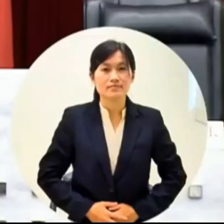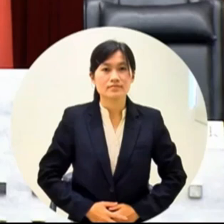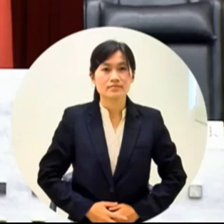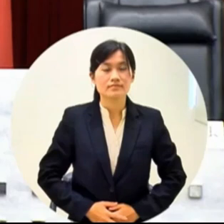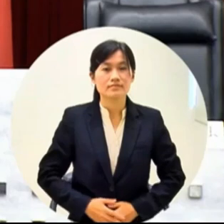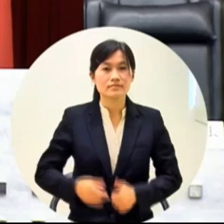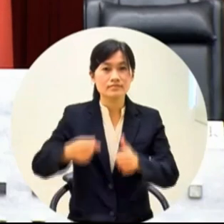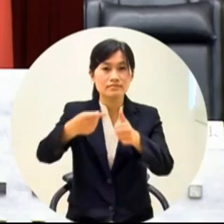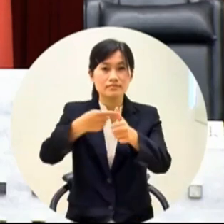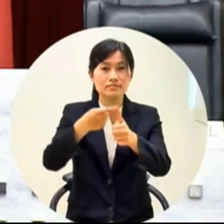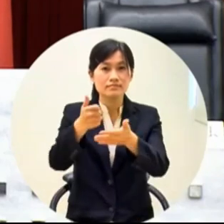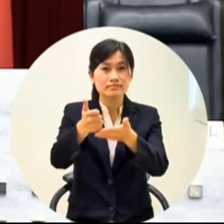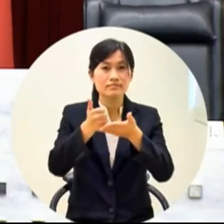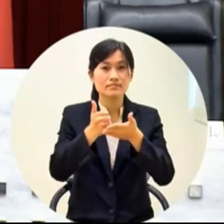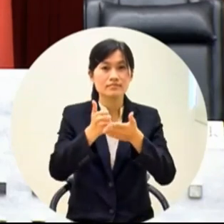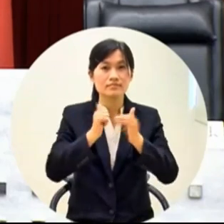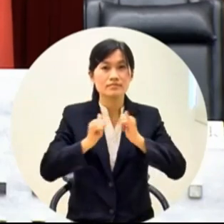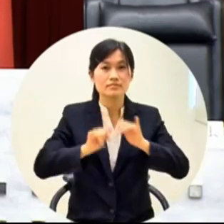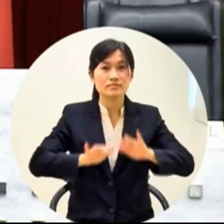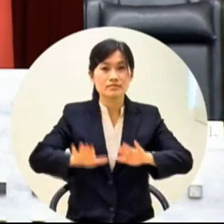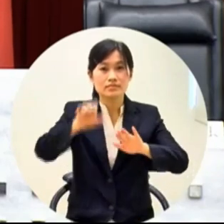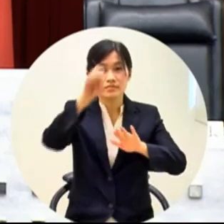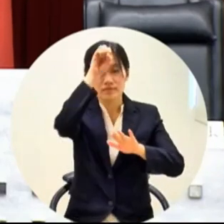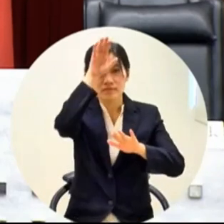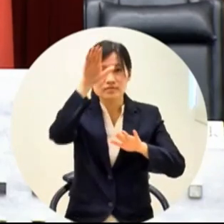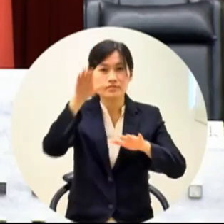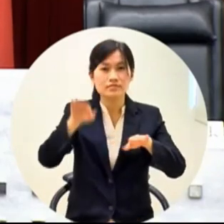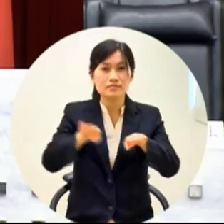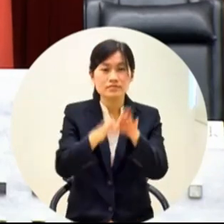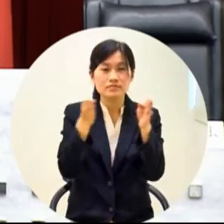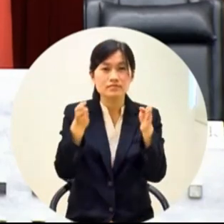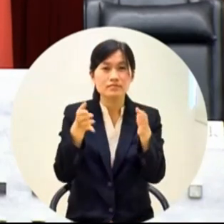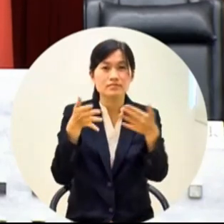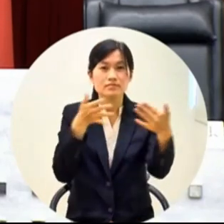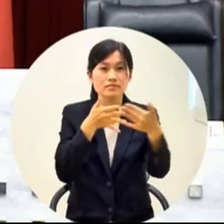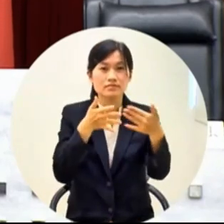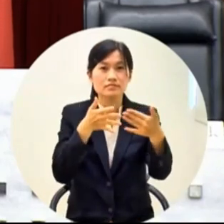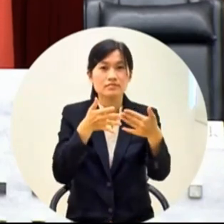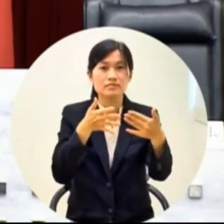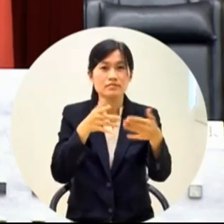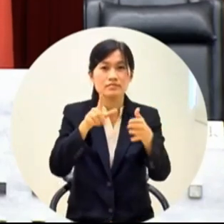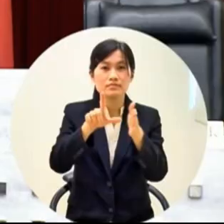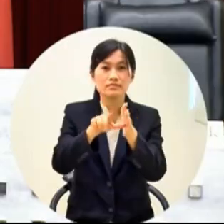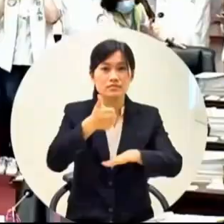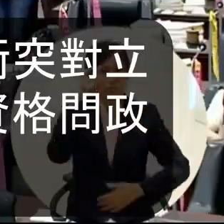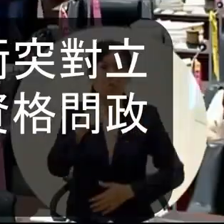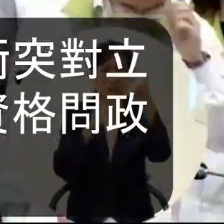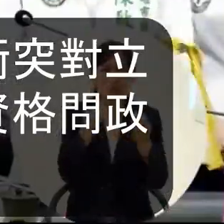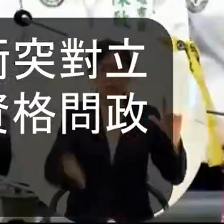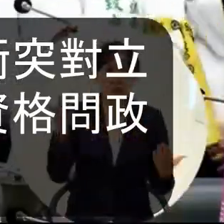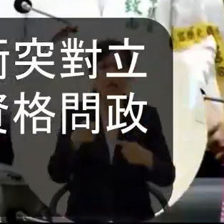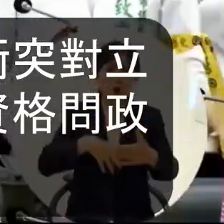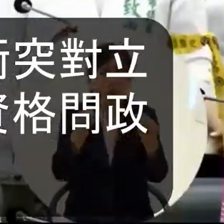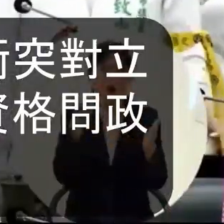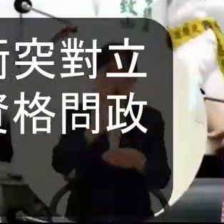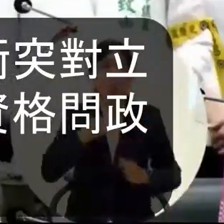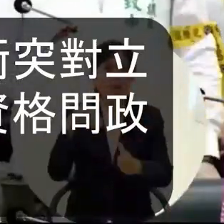First, we invite the Republican Party to start the meeting. The meeting time is 10 minutes. Start the meeting.